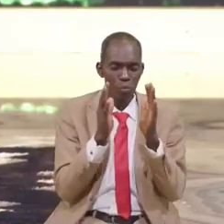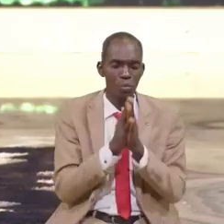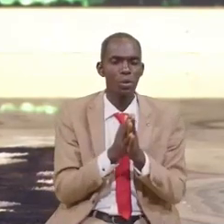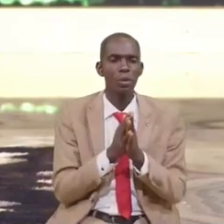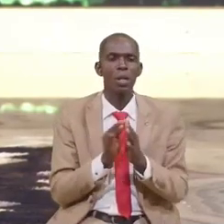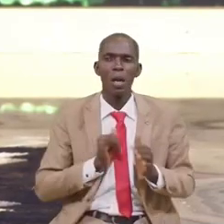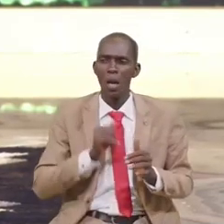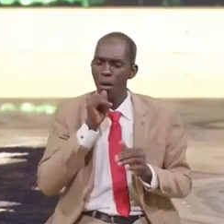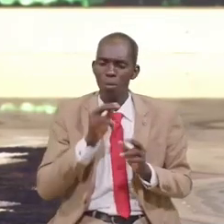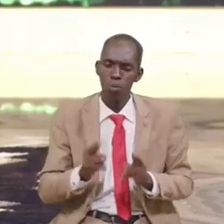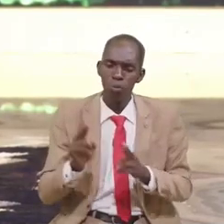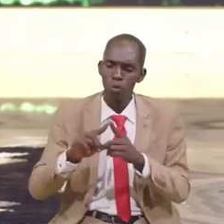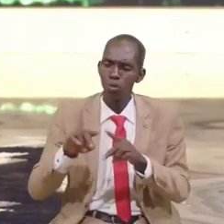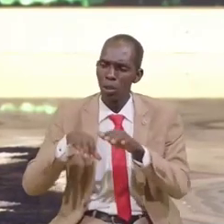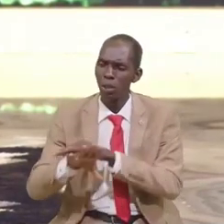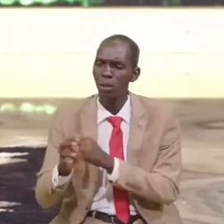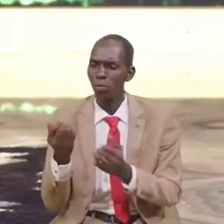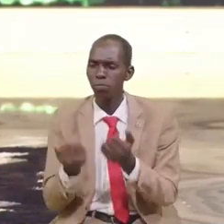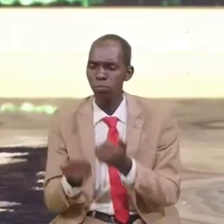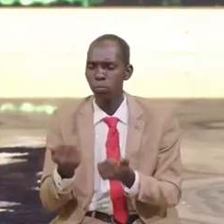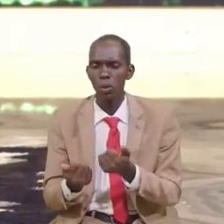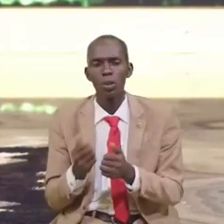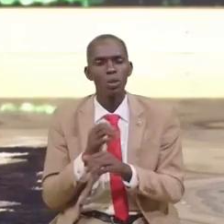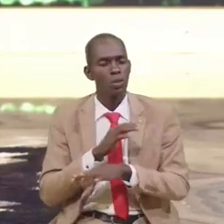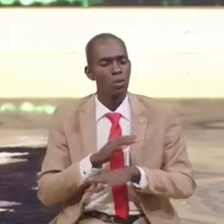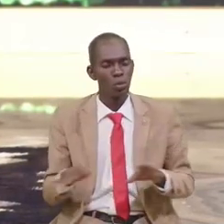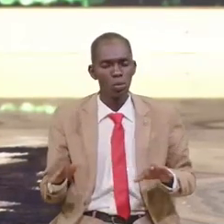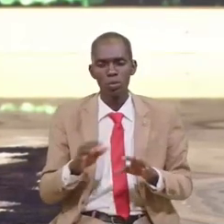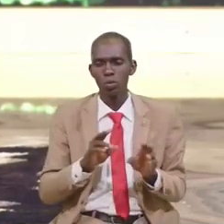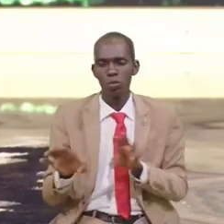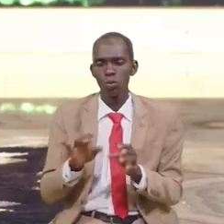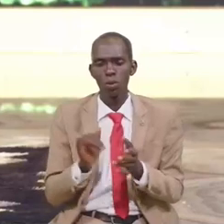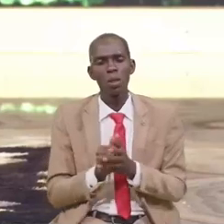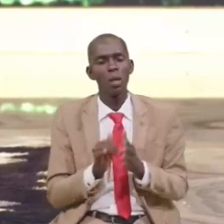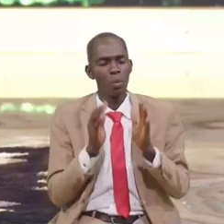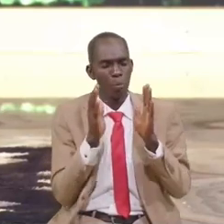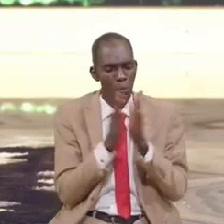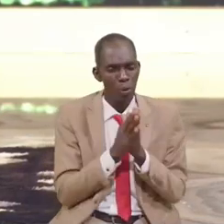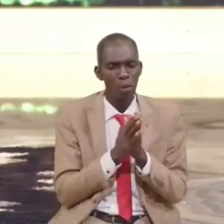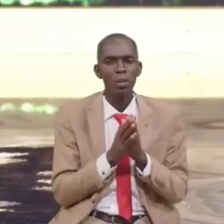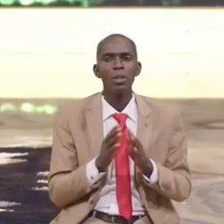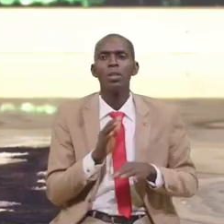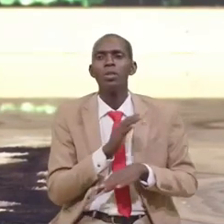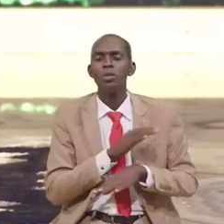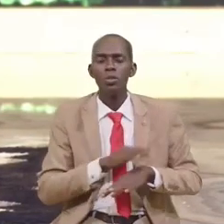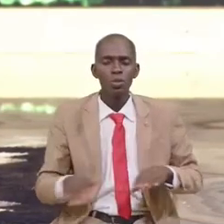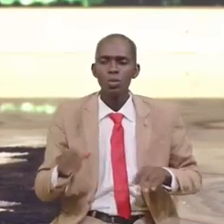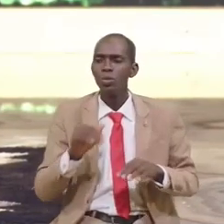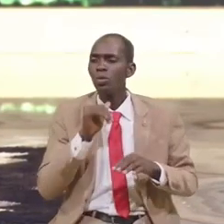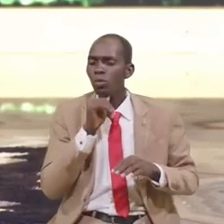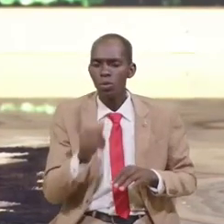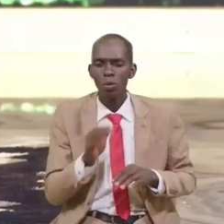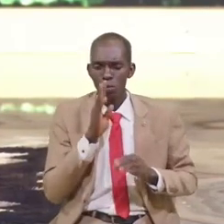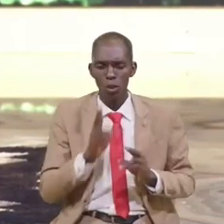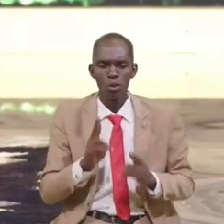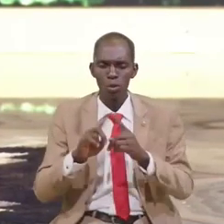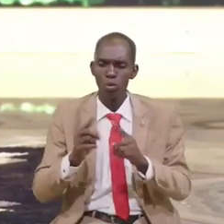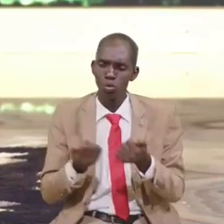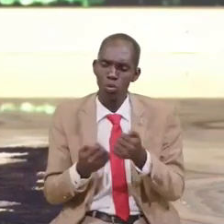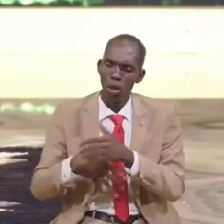matin là. Il faut prier. Je me précipite à prendre le bus du personnel pour aller au service. Il faut